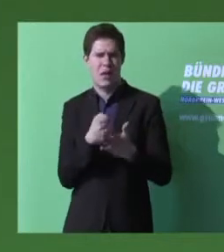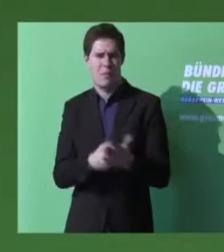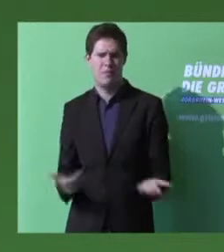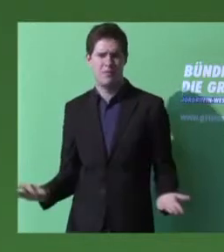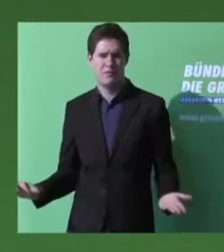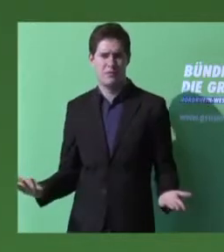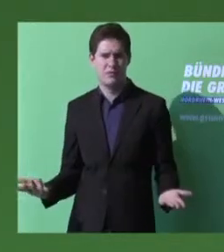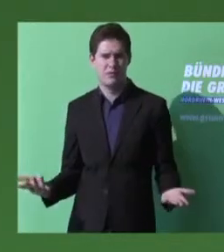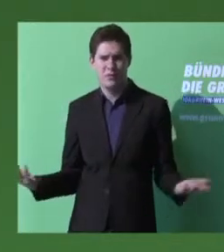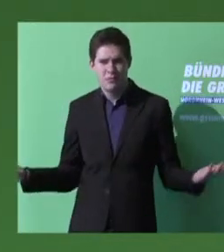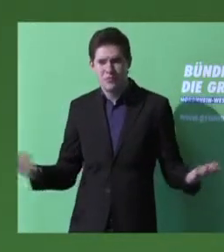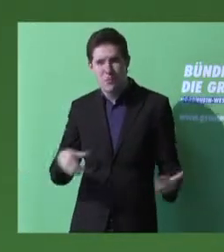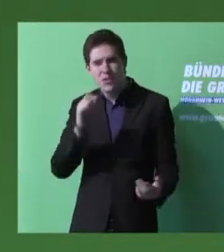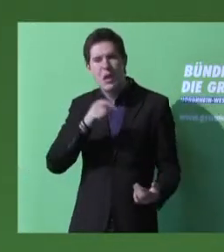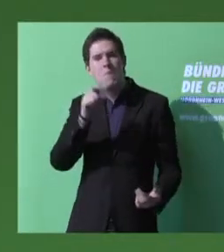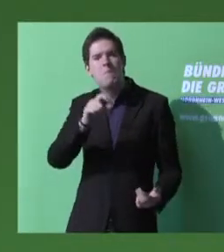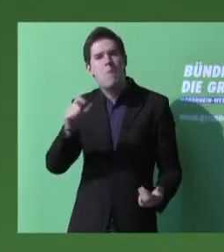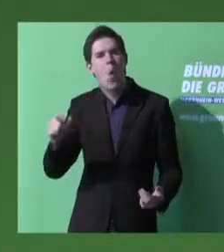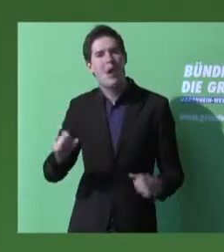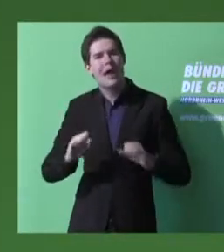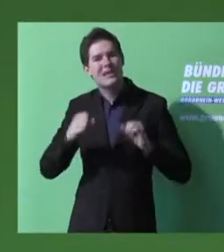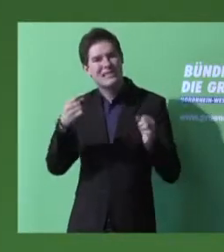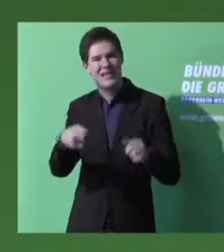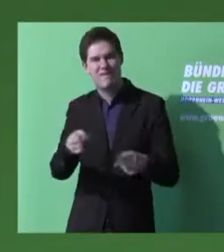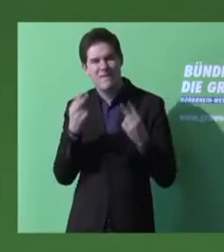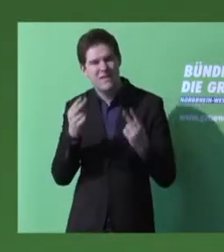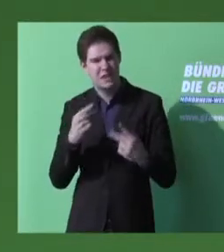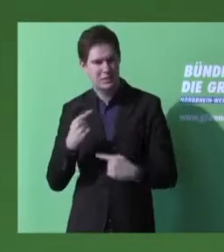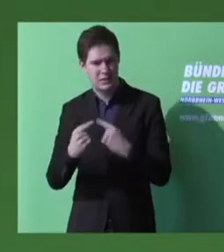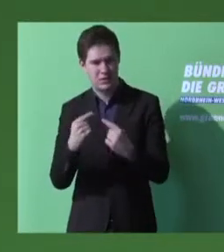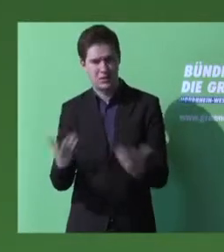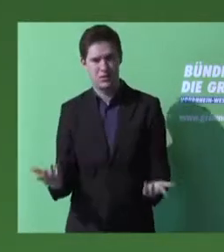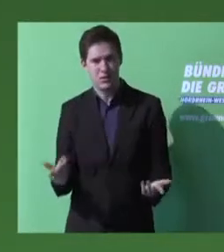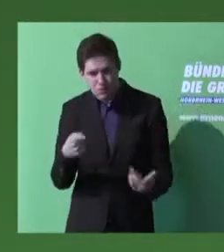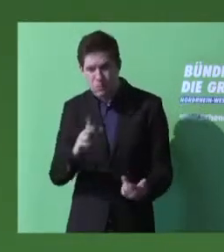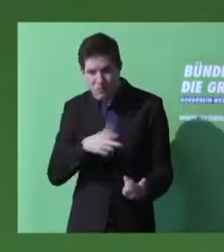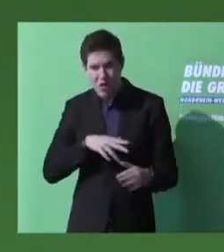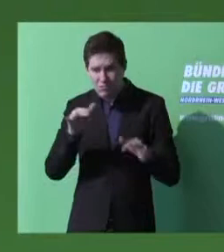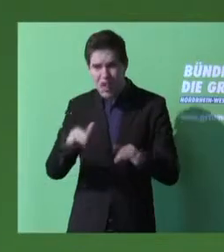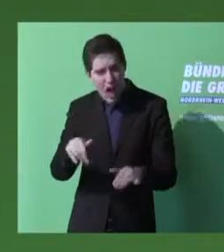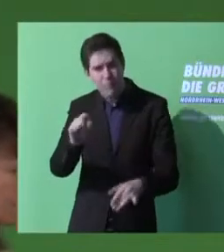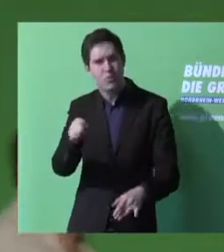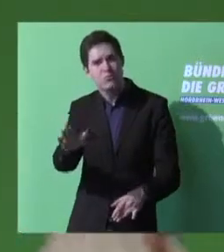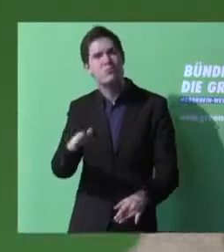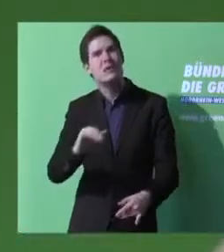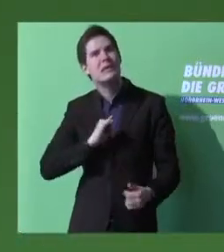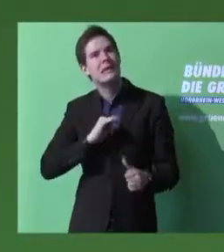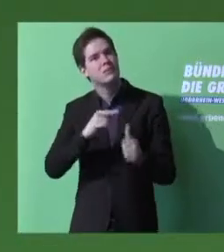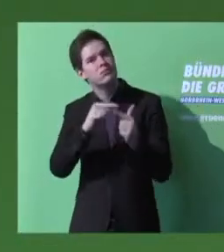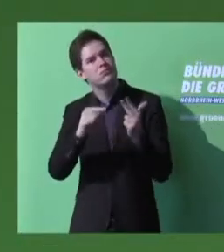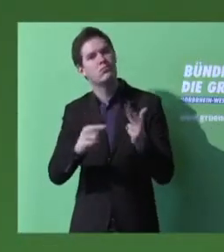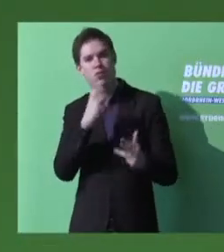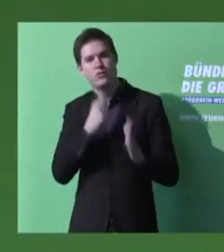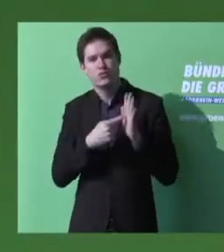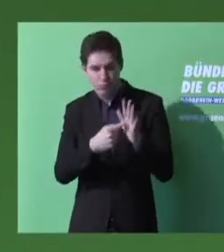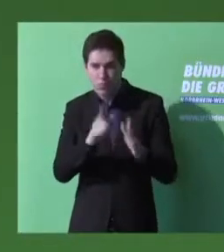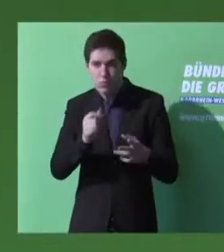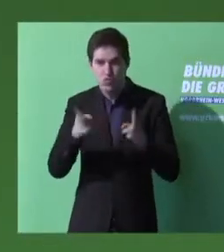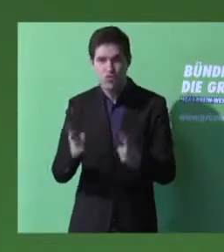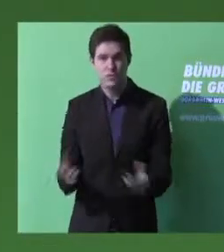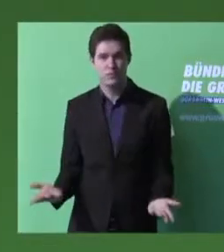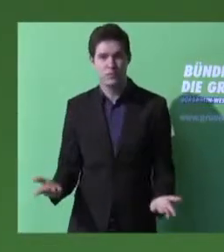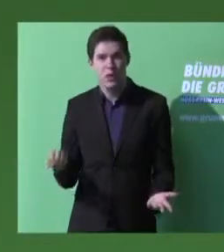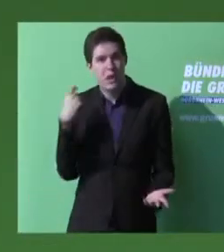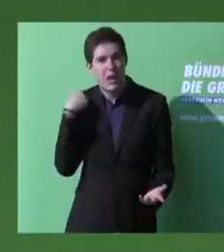zum Fracking. Und diese Bürgerinitiative steht zu Recht da und verteidigt ihre Interessen. Weil auch das haben wir in der letzten Woche erlebt. Es